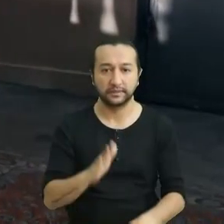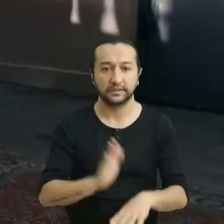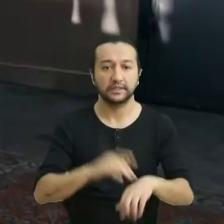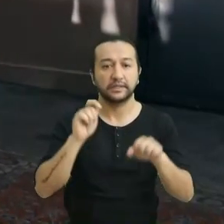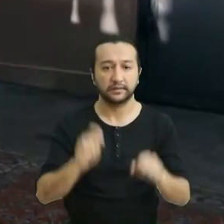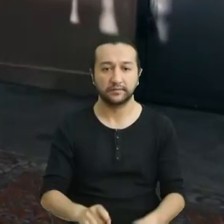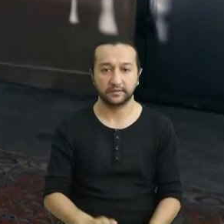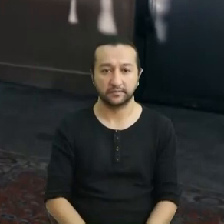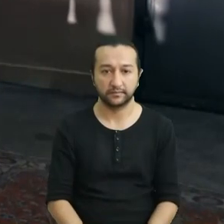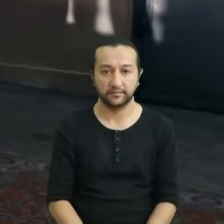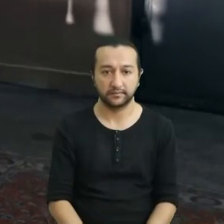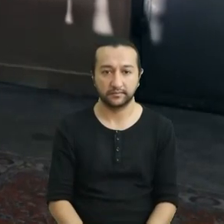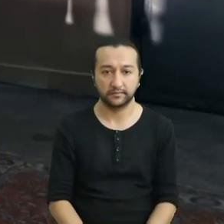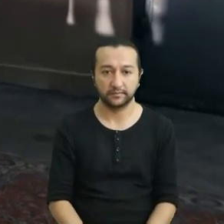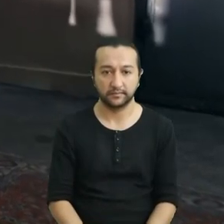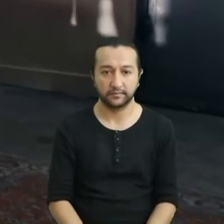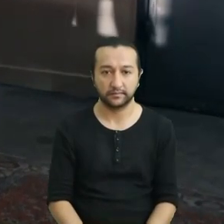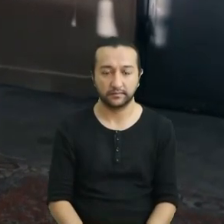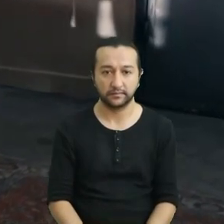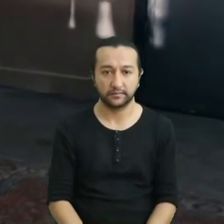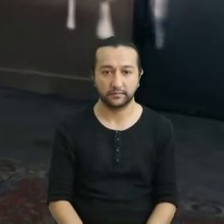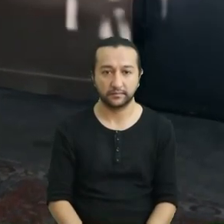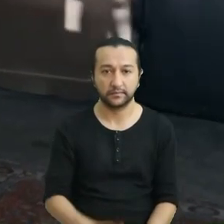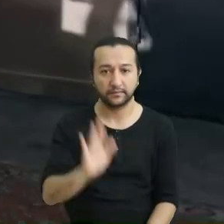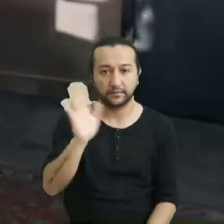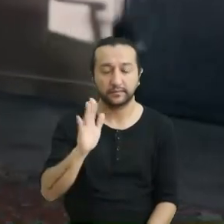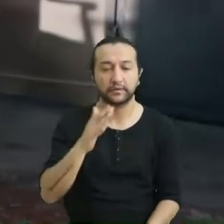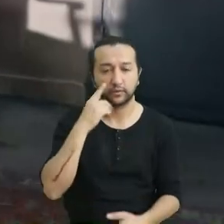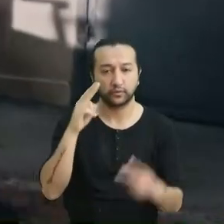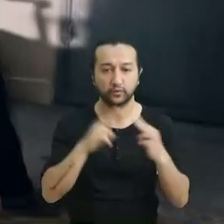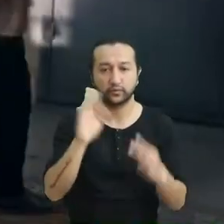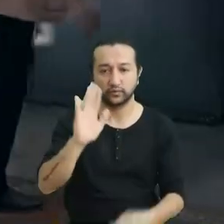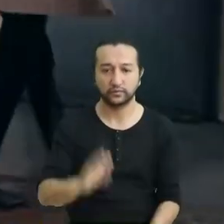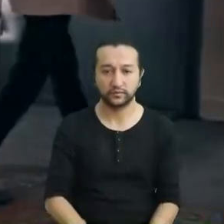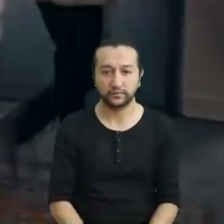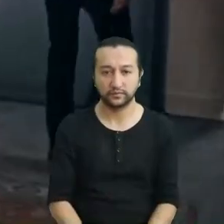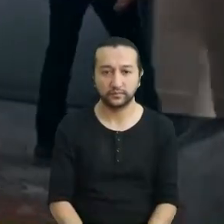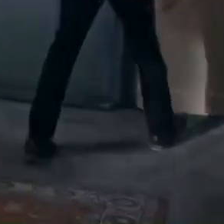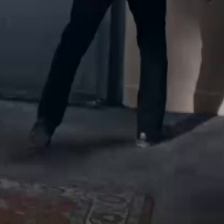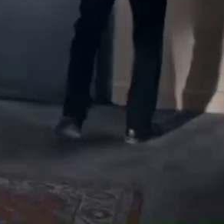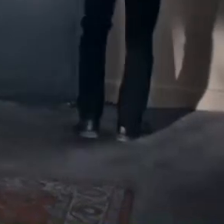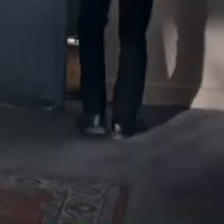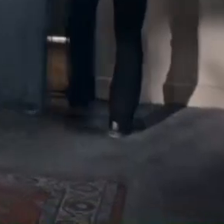yaparım. Rafael'den aldığı parçayı masaya koydu. Hadi oğlum müsaade.